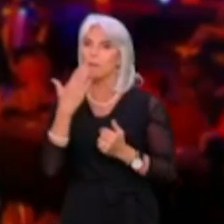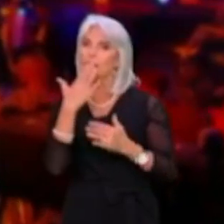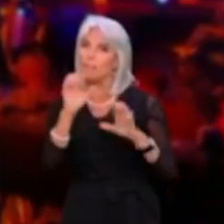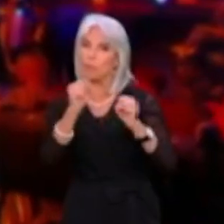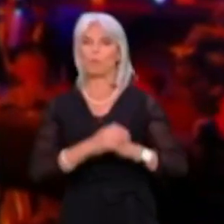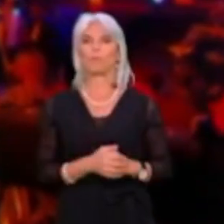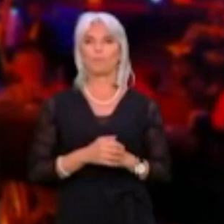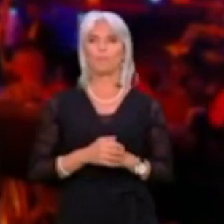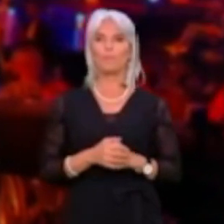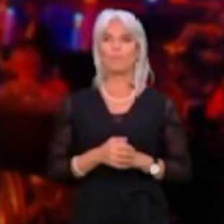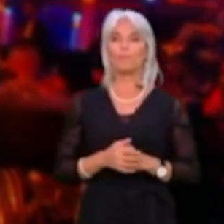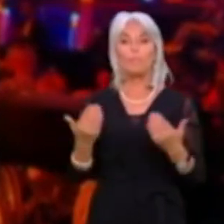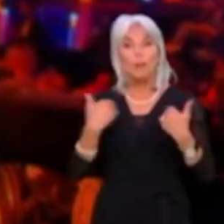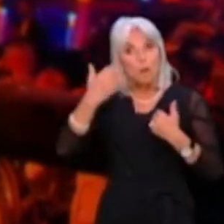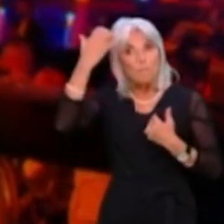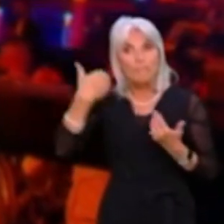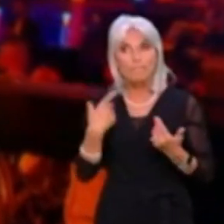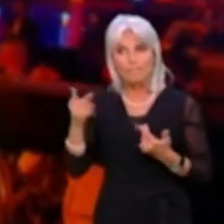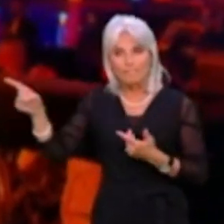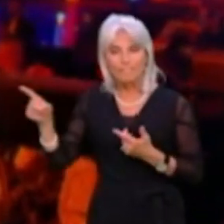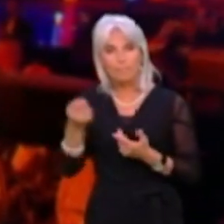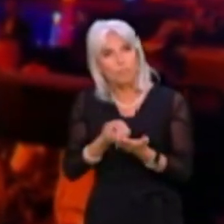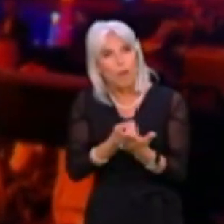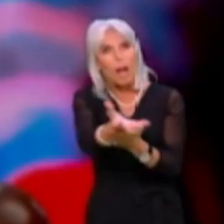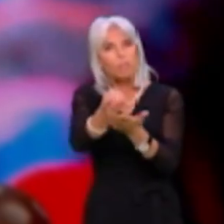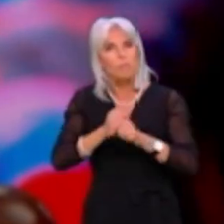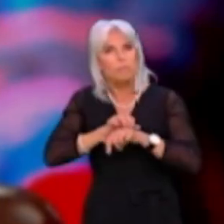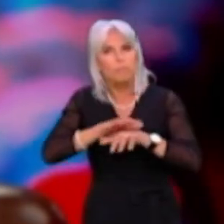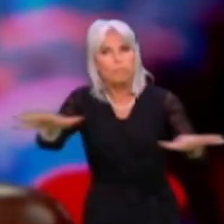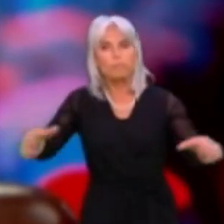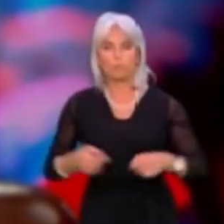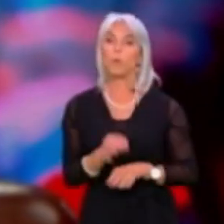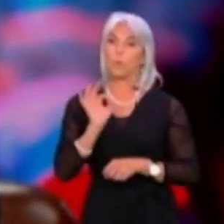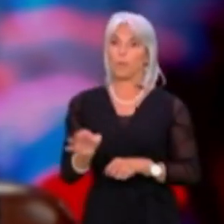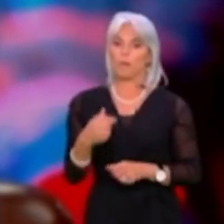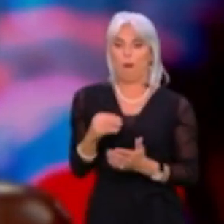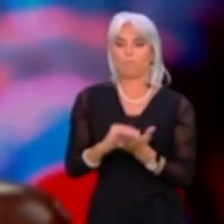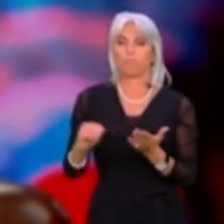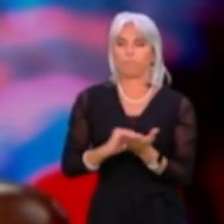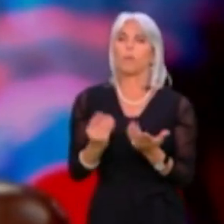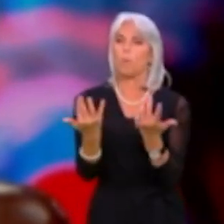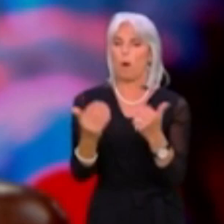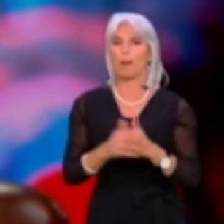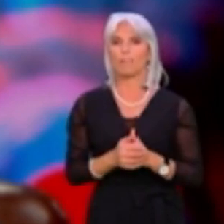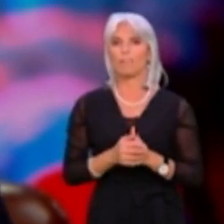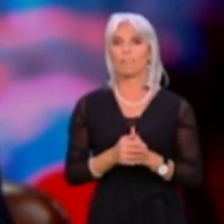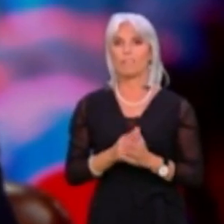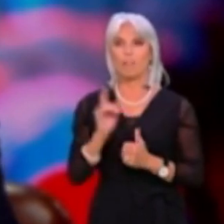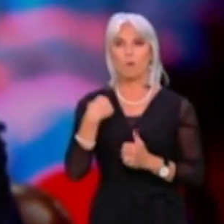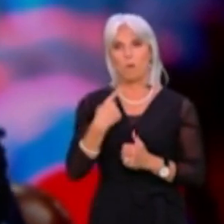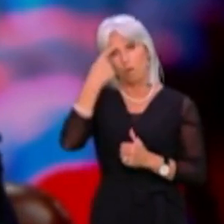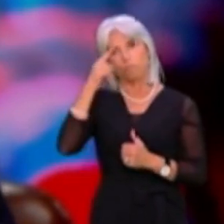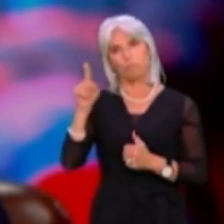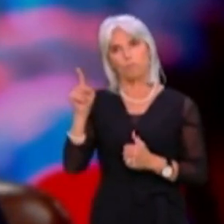J'imagine que vous l'avez écrit pour sensibiliser. Oui, En premier lieu, c'était